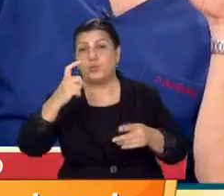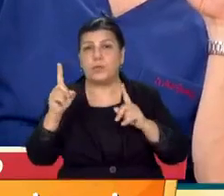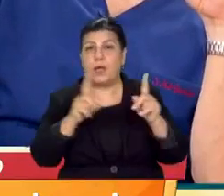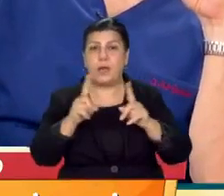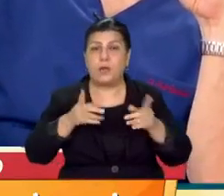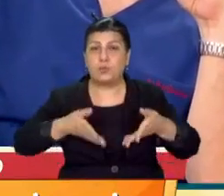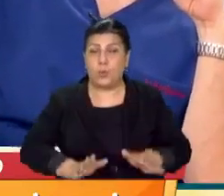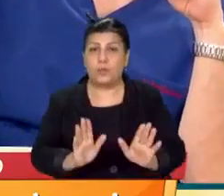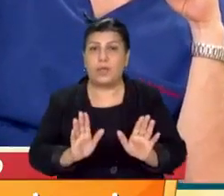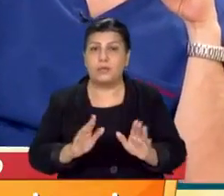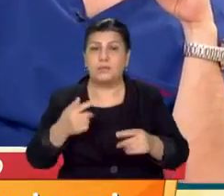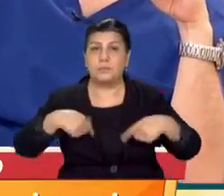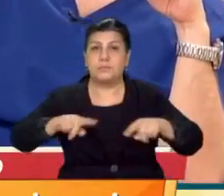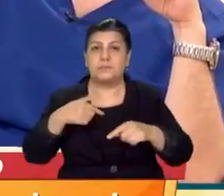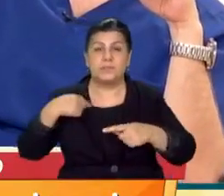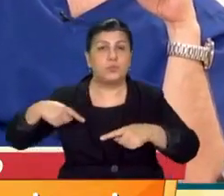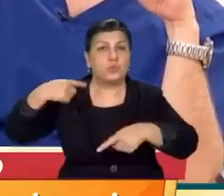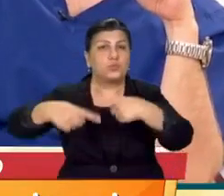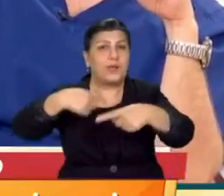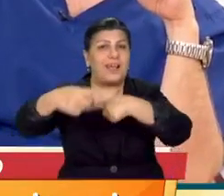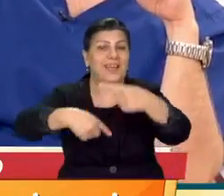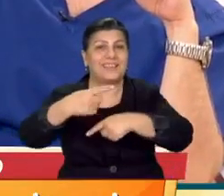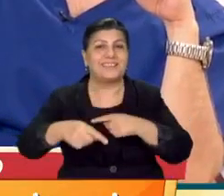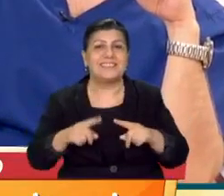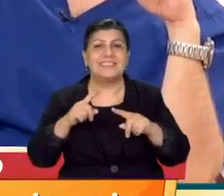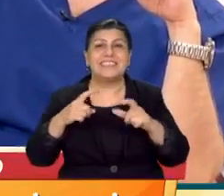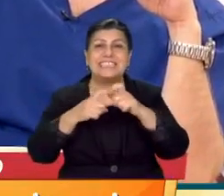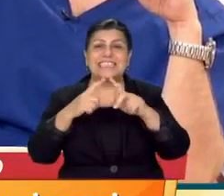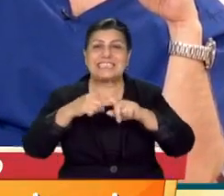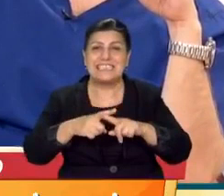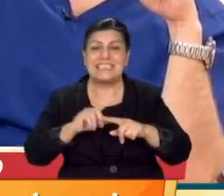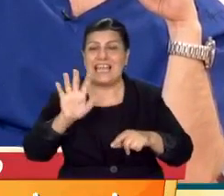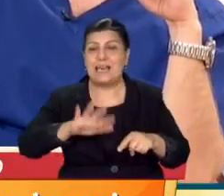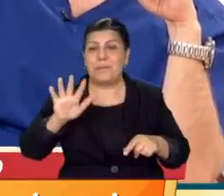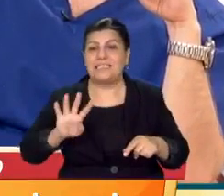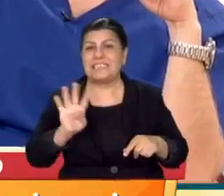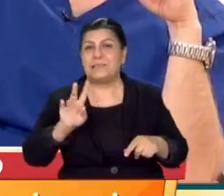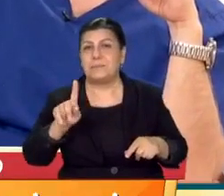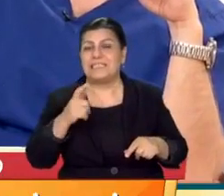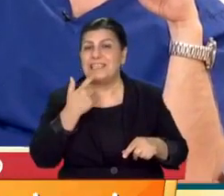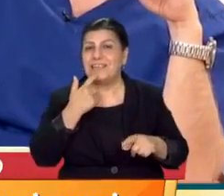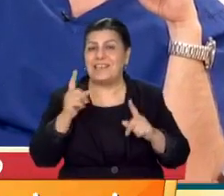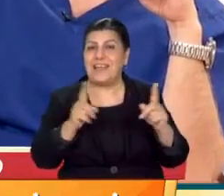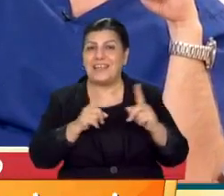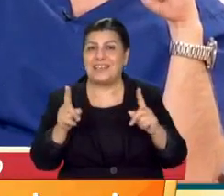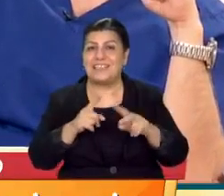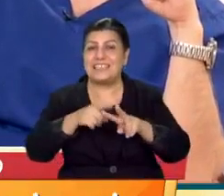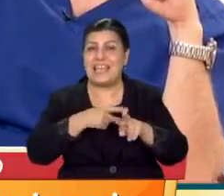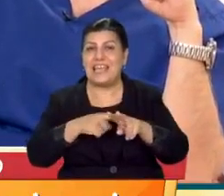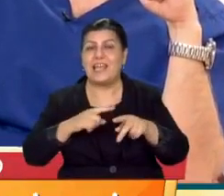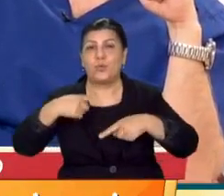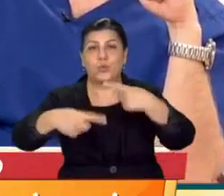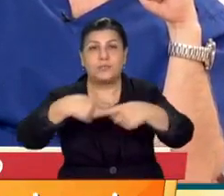arası Doğanlar Bunlar bizim kuş ağımız oluyor x kuşağı bugün işte 55 41 yaşları arasında y